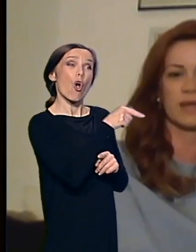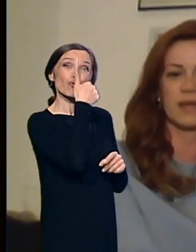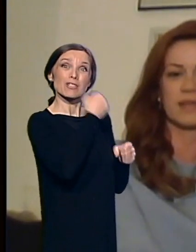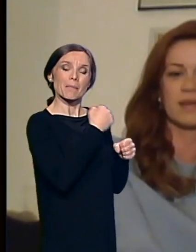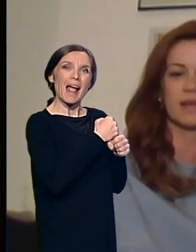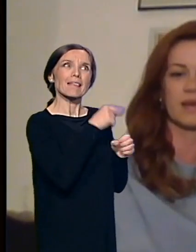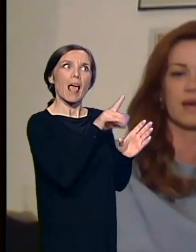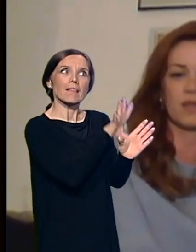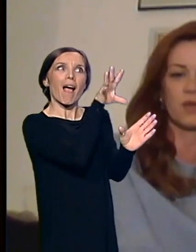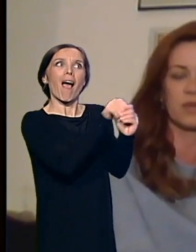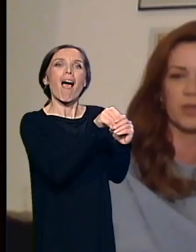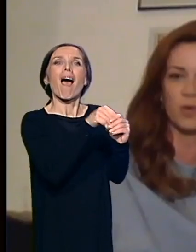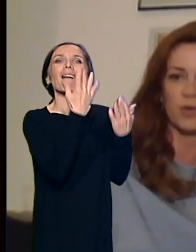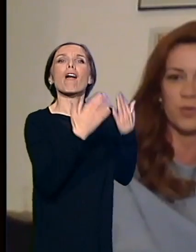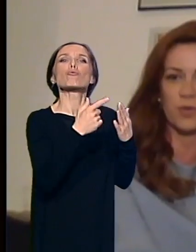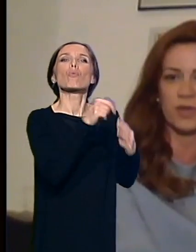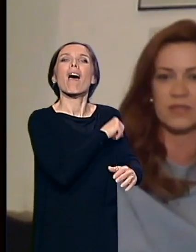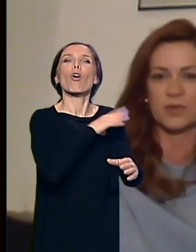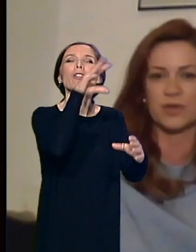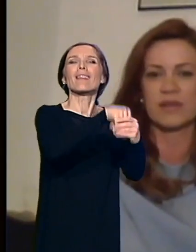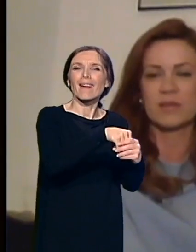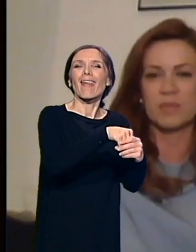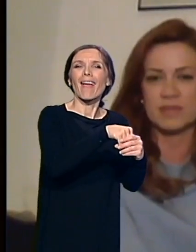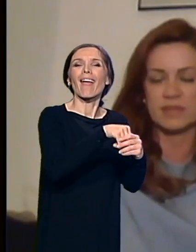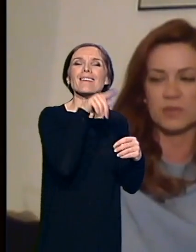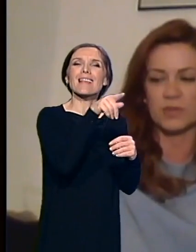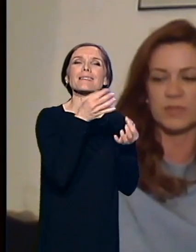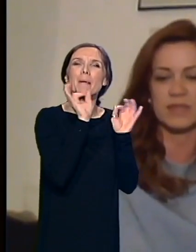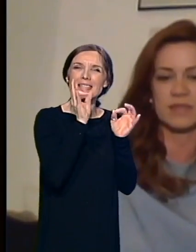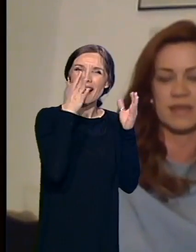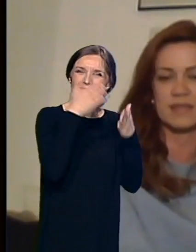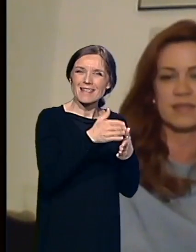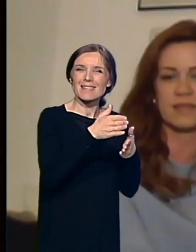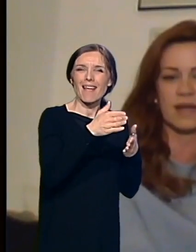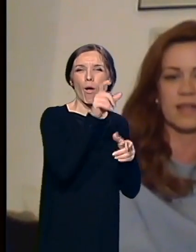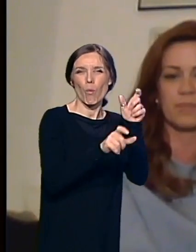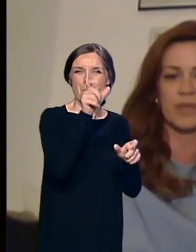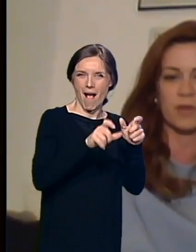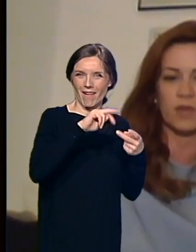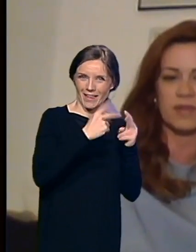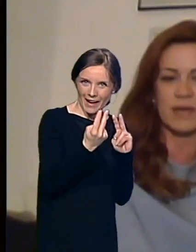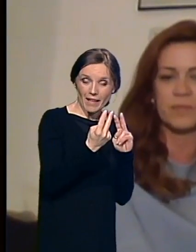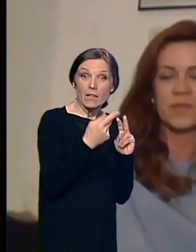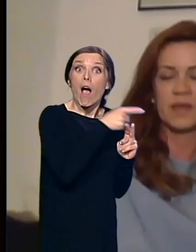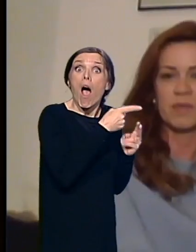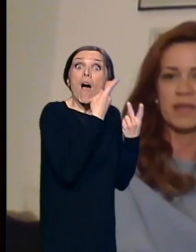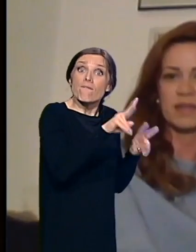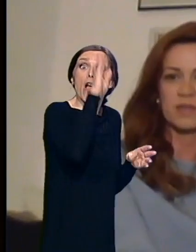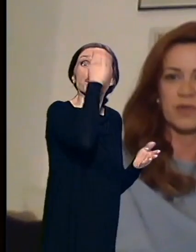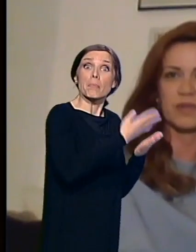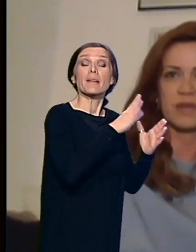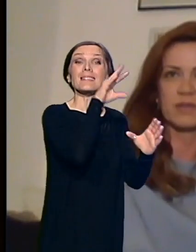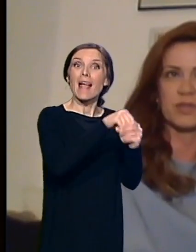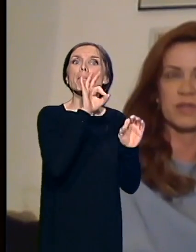humane genetike je analogna bilo kojoj drugoj kliničkoj medicinskoj specijalizaciji. Trajala je 5 godina. Meni je